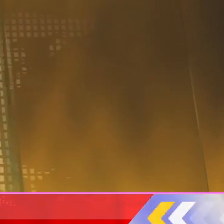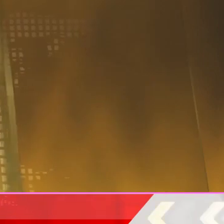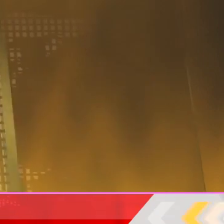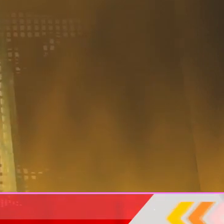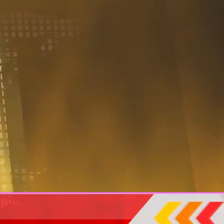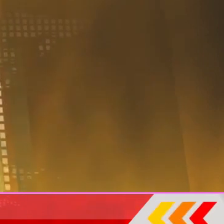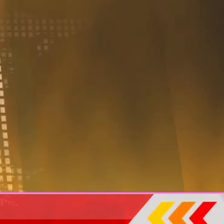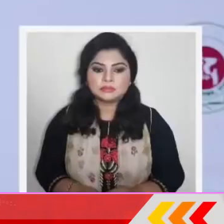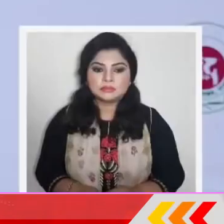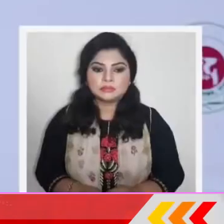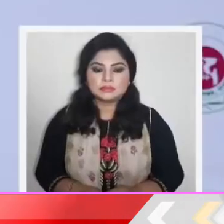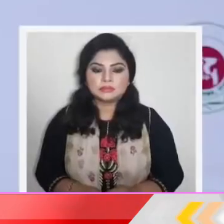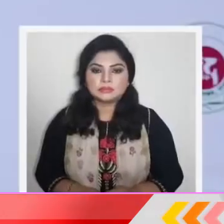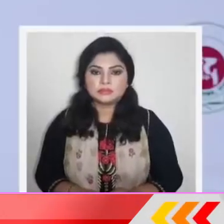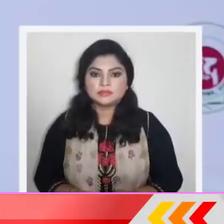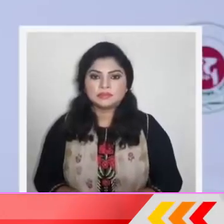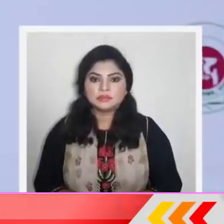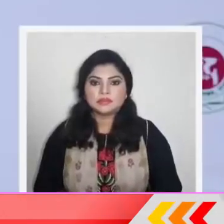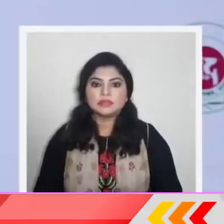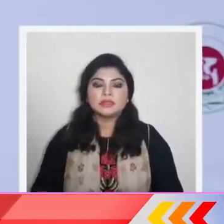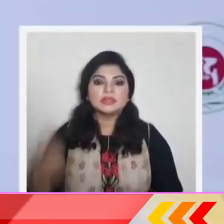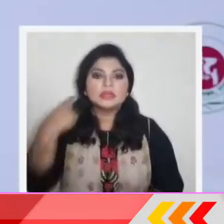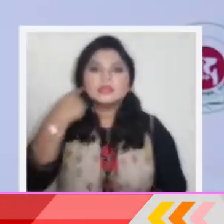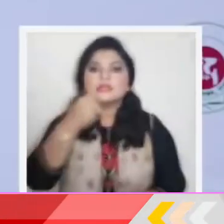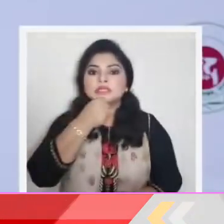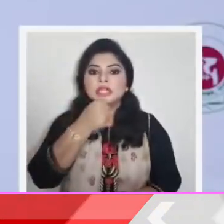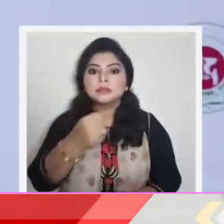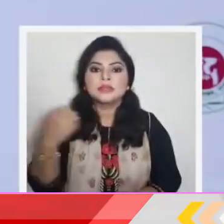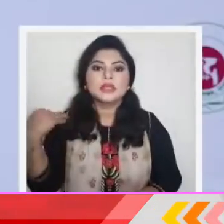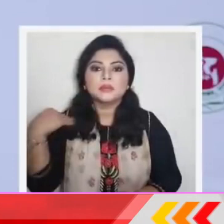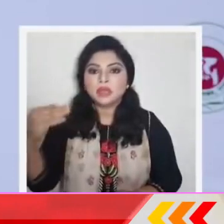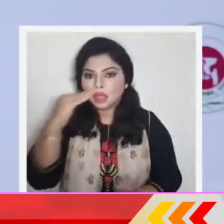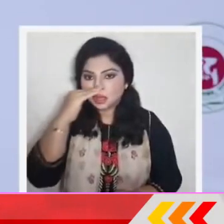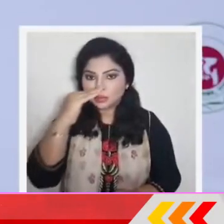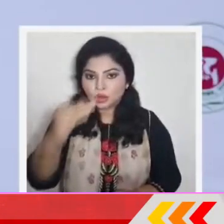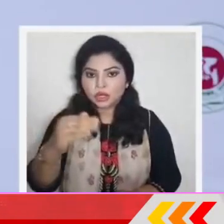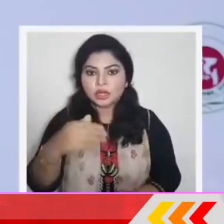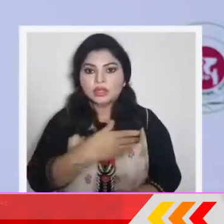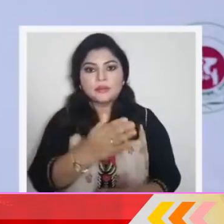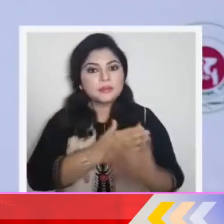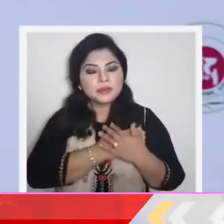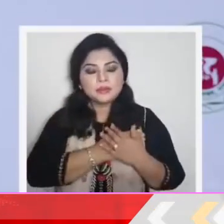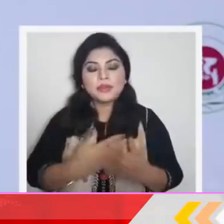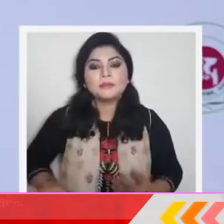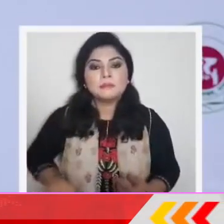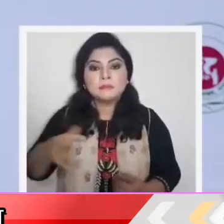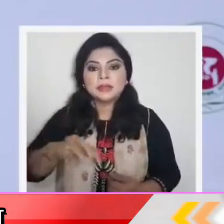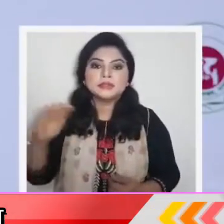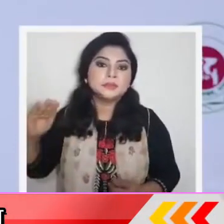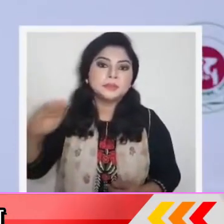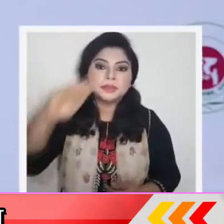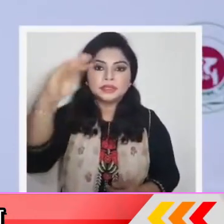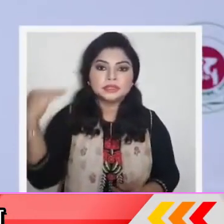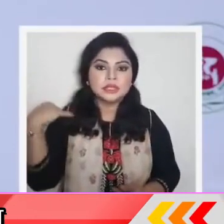মৃত্যু। বাংলাদেশে গত 24 ঘন্টায় করোনা ভাইরাসে আক্রান্ত আরও 30 জনের মৃত্যু হয়েছে। এ নিয়ে মোট মৃত্যু হয়েছে 2305